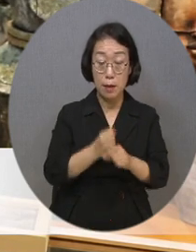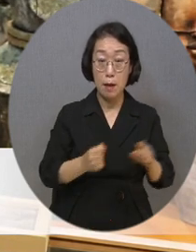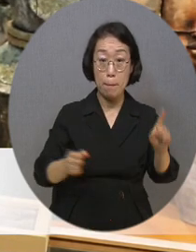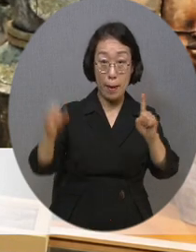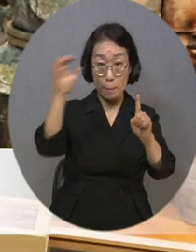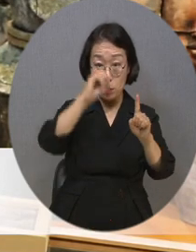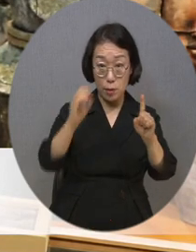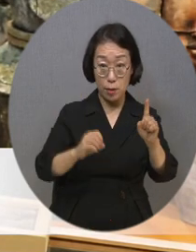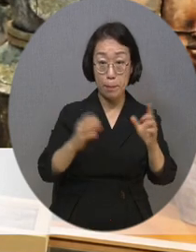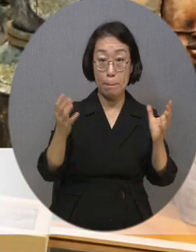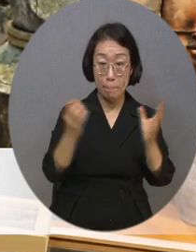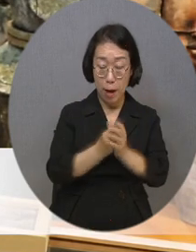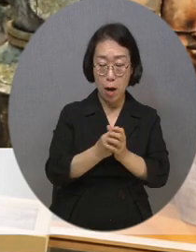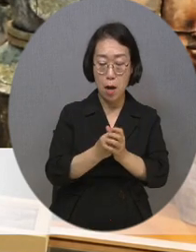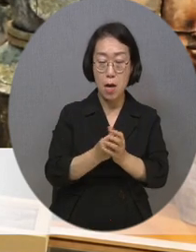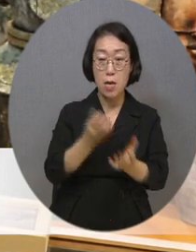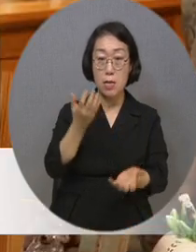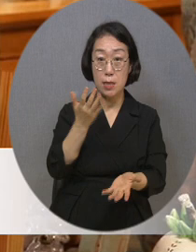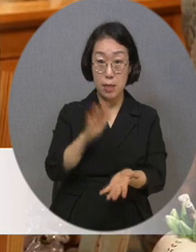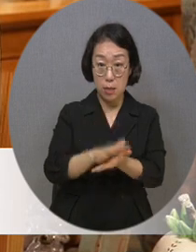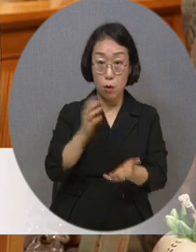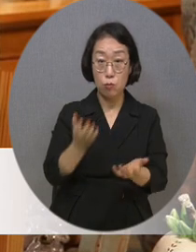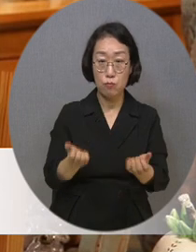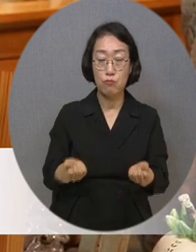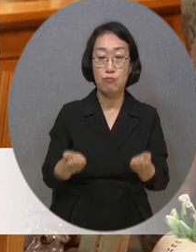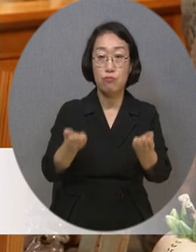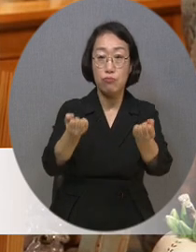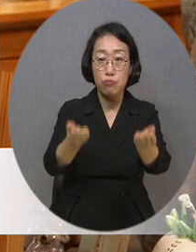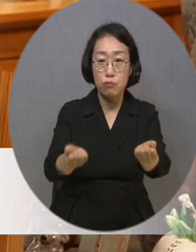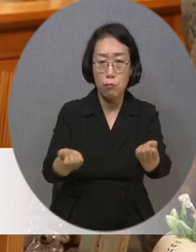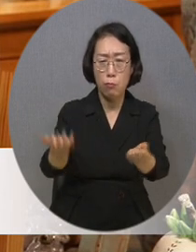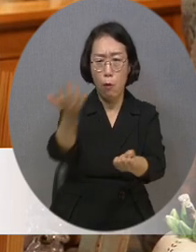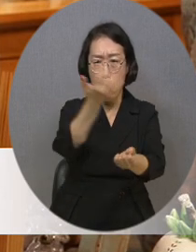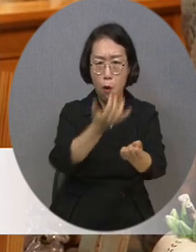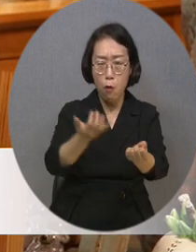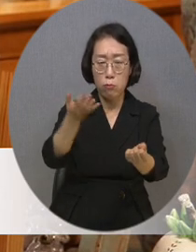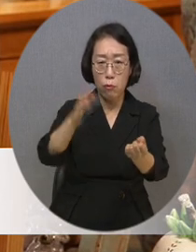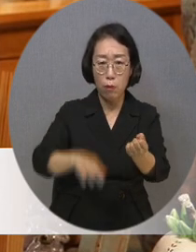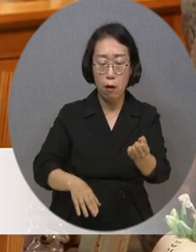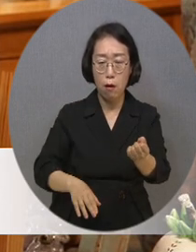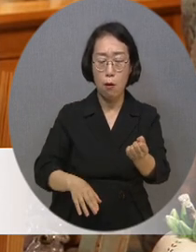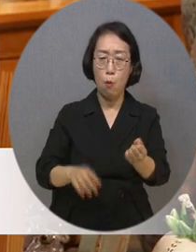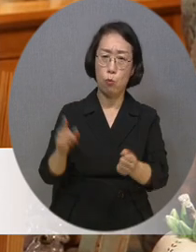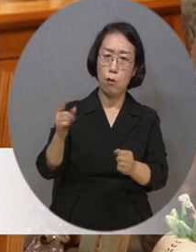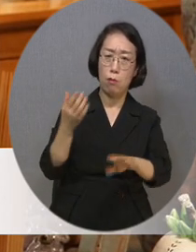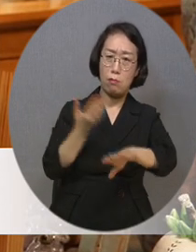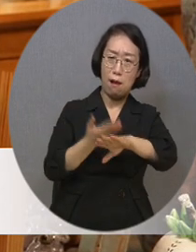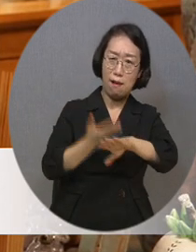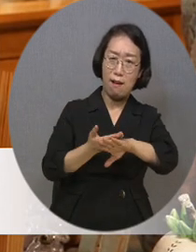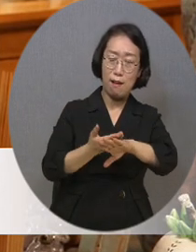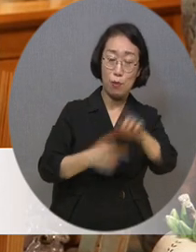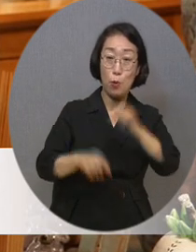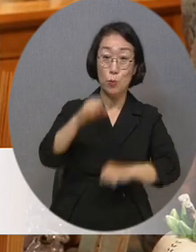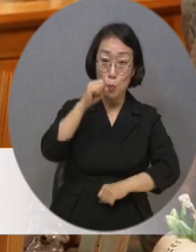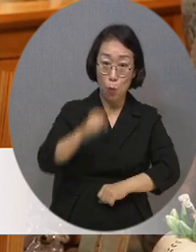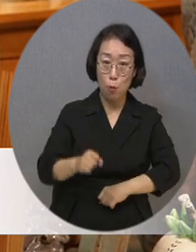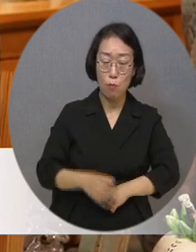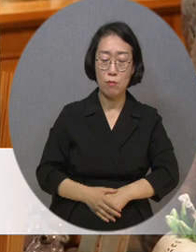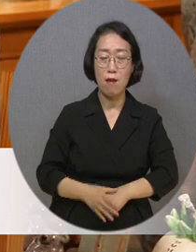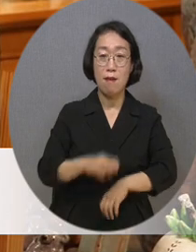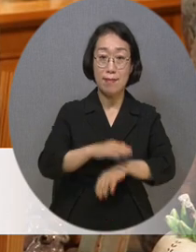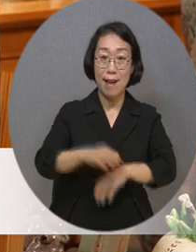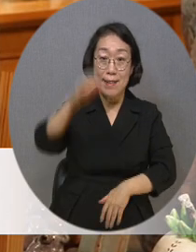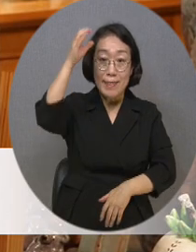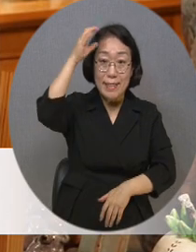하고 가만히 넣기는 하지만 의도치 않게 굉장히 좋은 작품을 얻을 때도 있고 정말 기대를